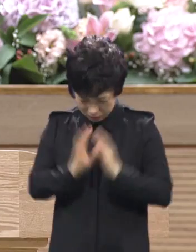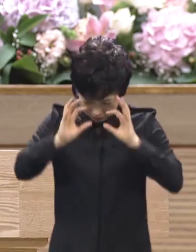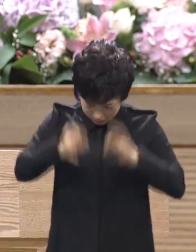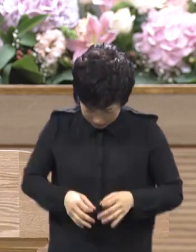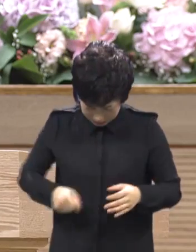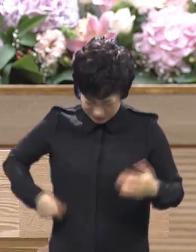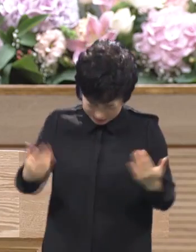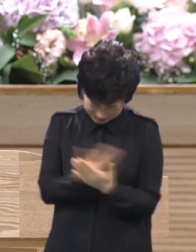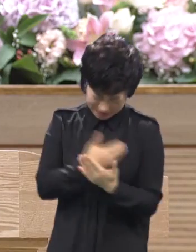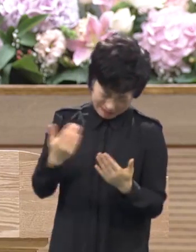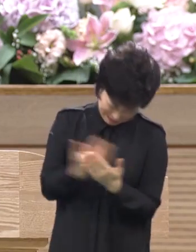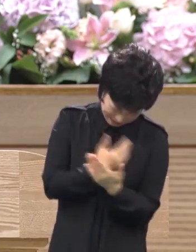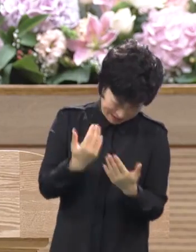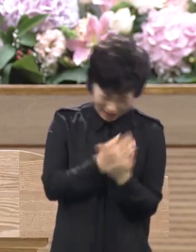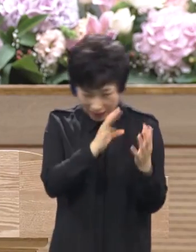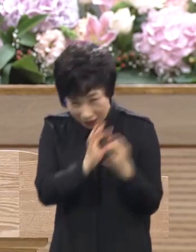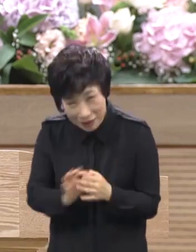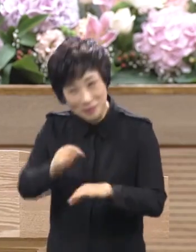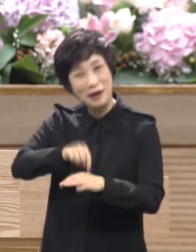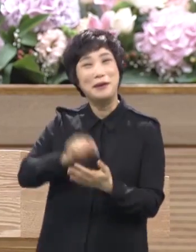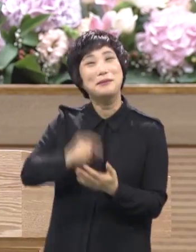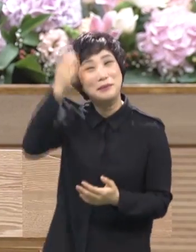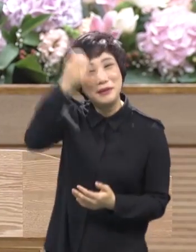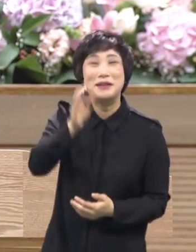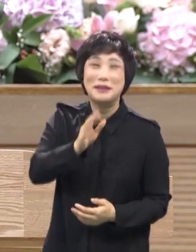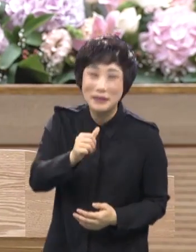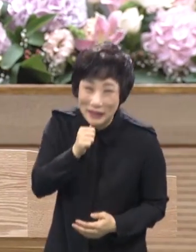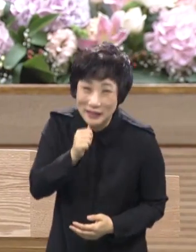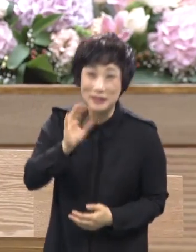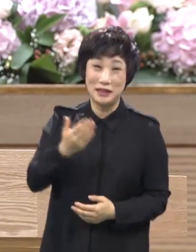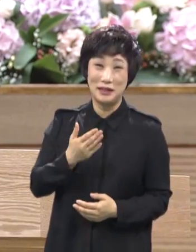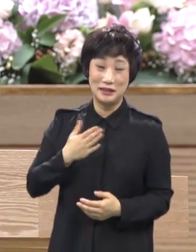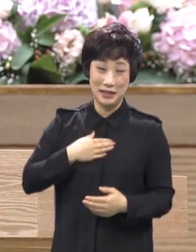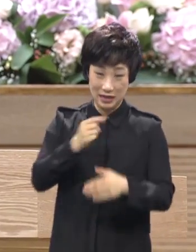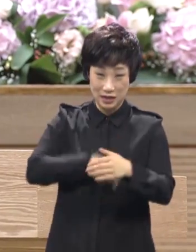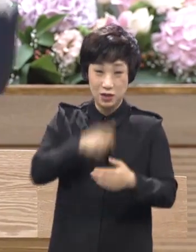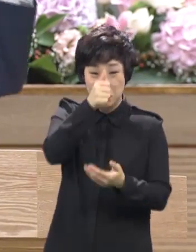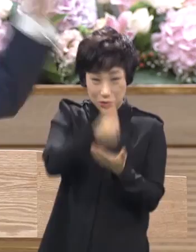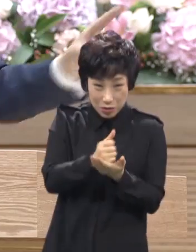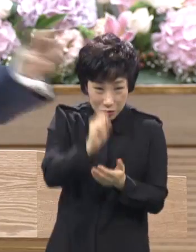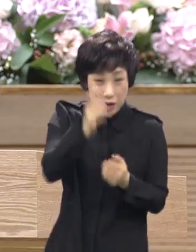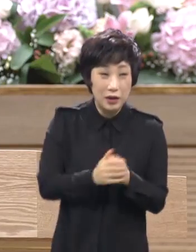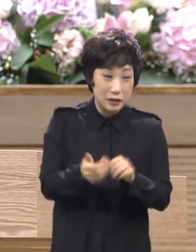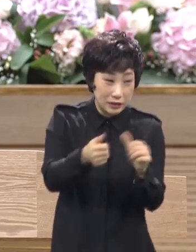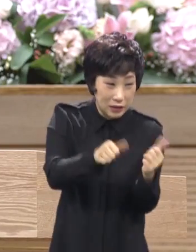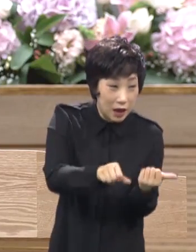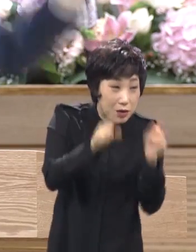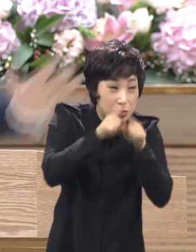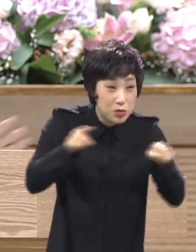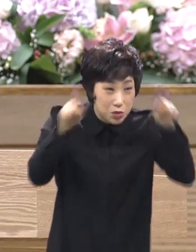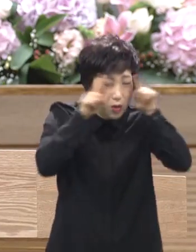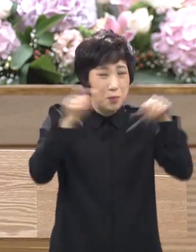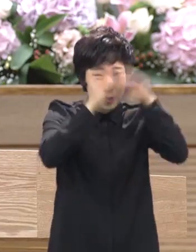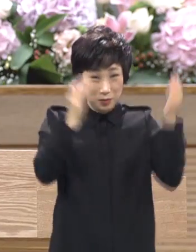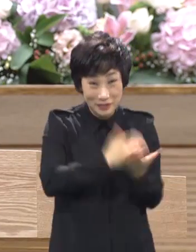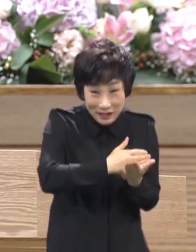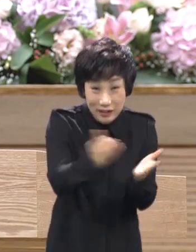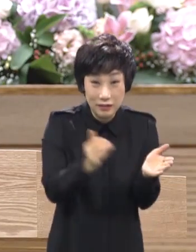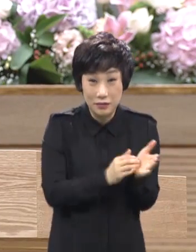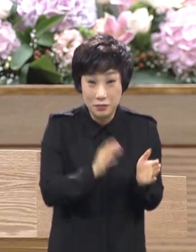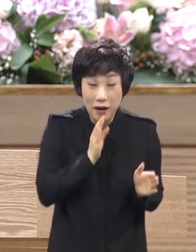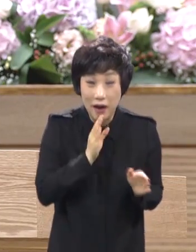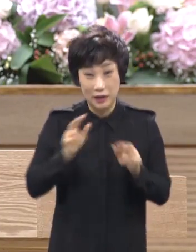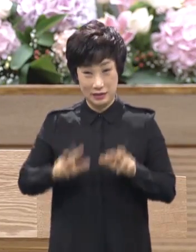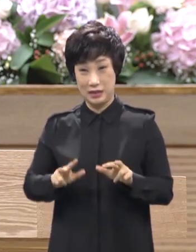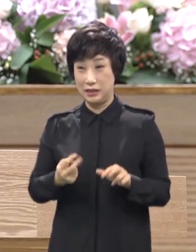회개하면 심령이 가난하다. 내 속에서 죄로 인하여 사망과 지옥은 떠나가 버렸다.